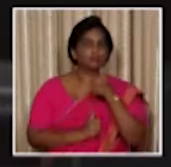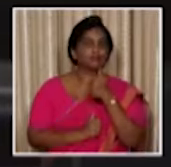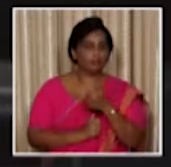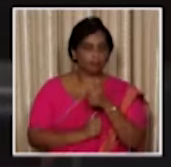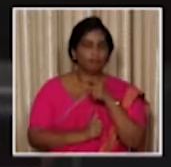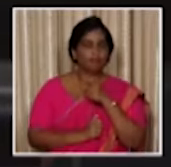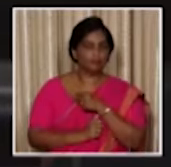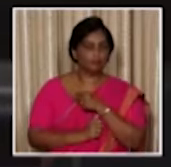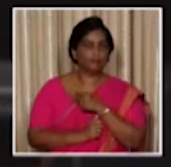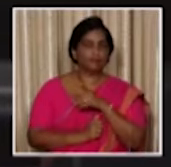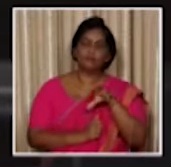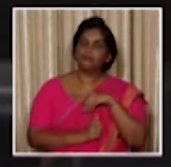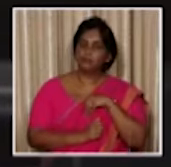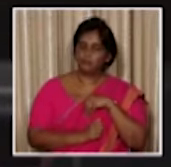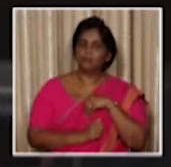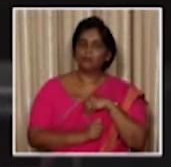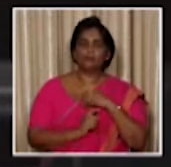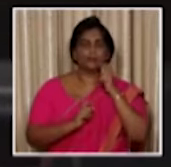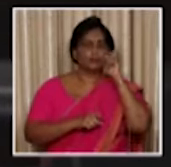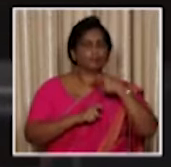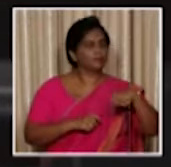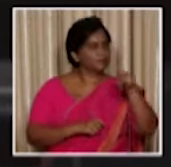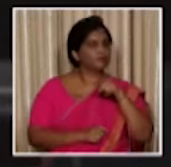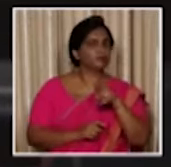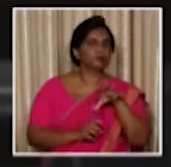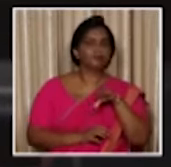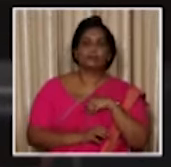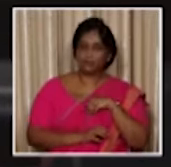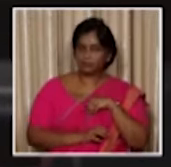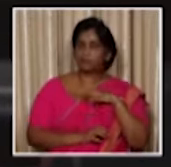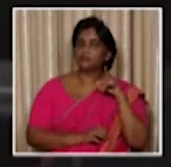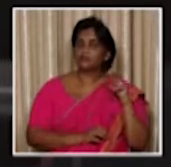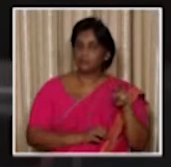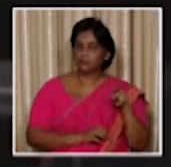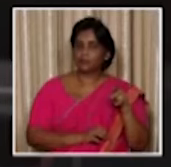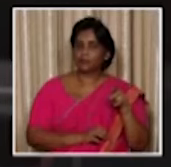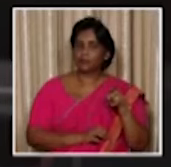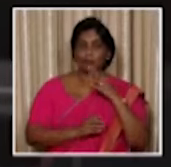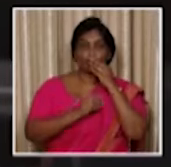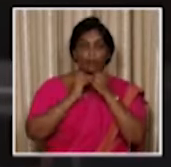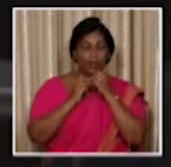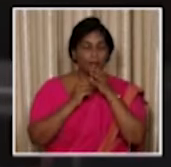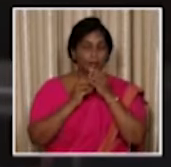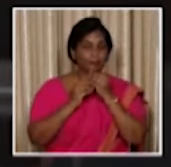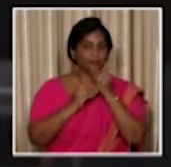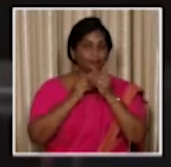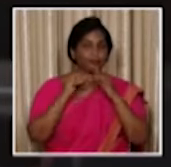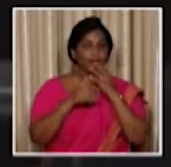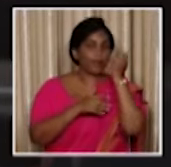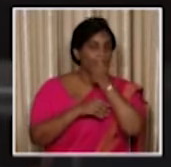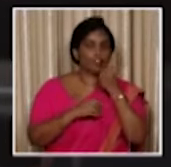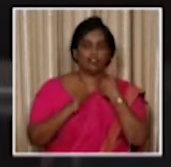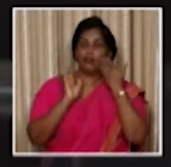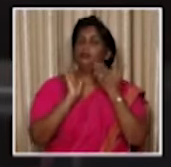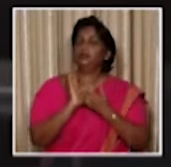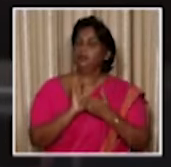බව ඒ පිළිගන්න තියෙනවා අපි හිතනවා ජනතාවත් මේක පිළිගන්නට ඕන අර මැජික් ලේන්සු අපිට